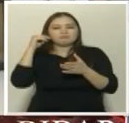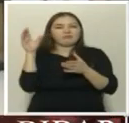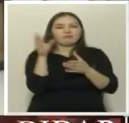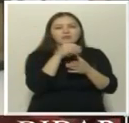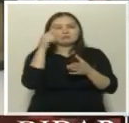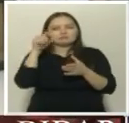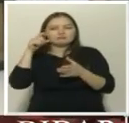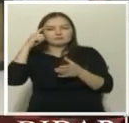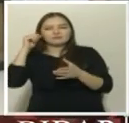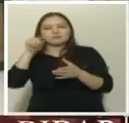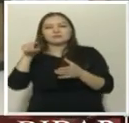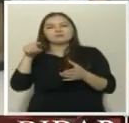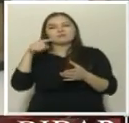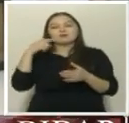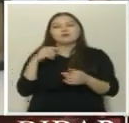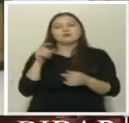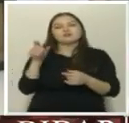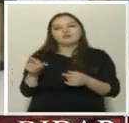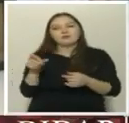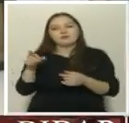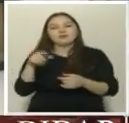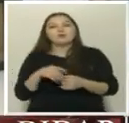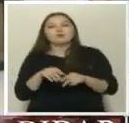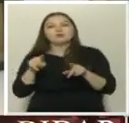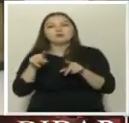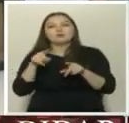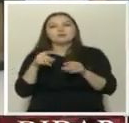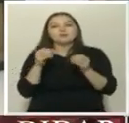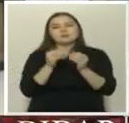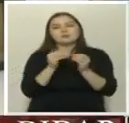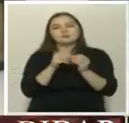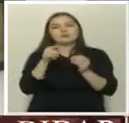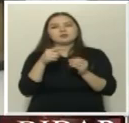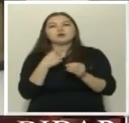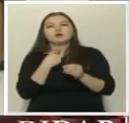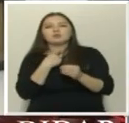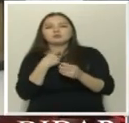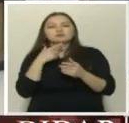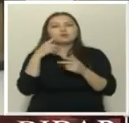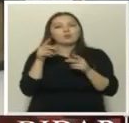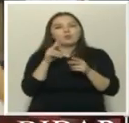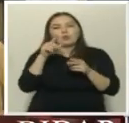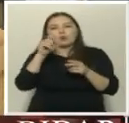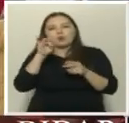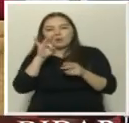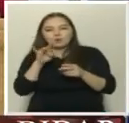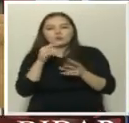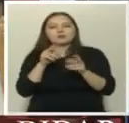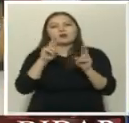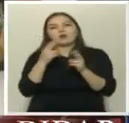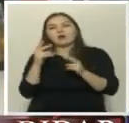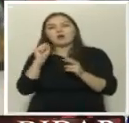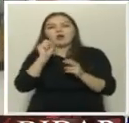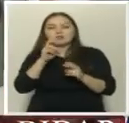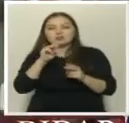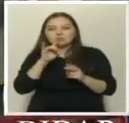премьеры длилась в течение двух месяцев живой звук игра ансамбля исполнение хора актеры театра имени тахави ахтанова